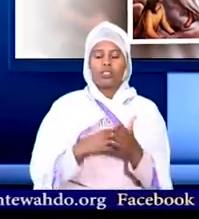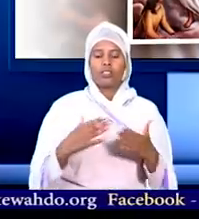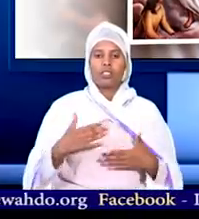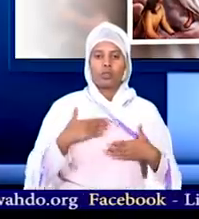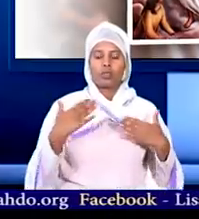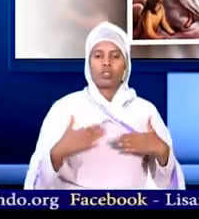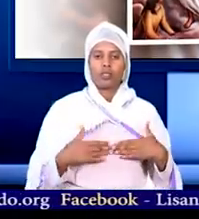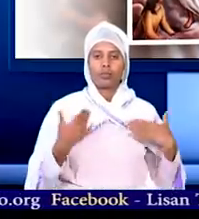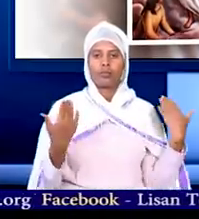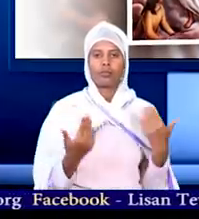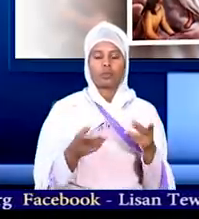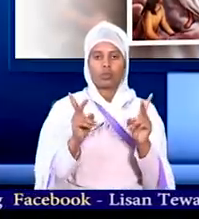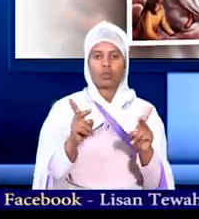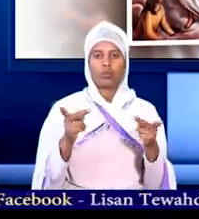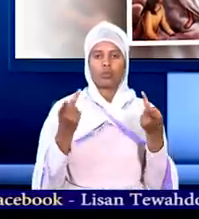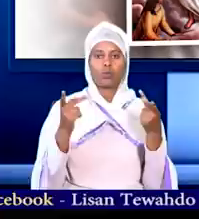ነፍሳት ስለ ተሓጐሳ